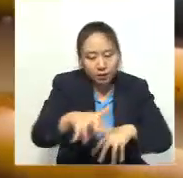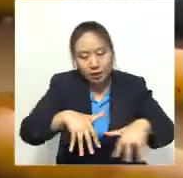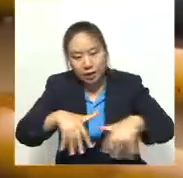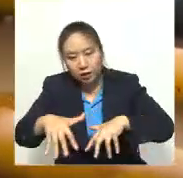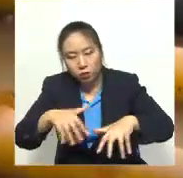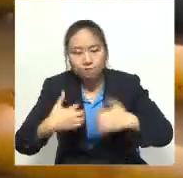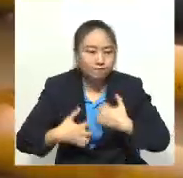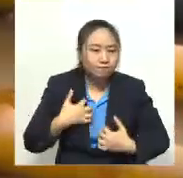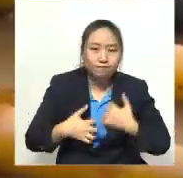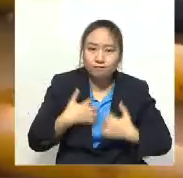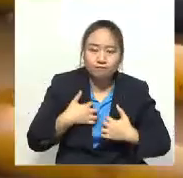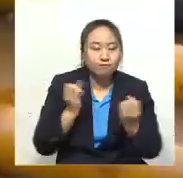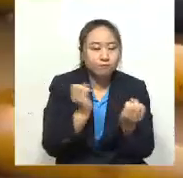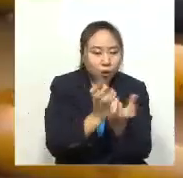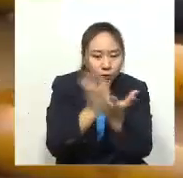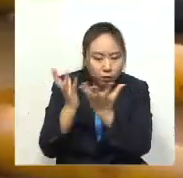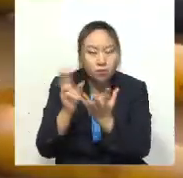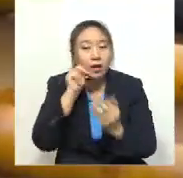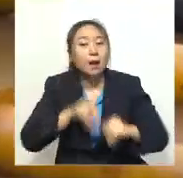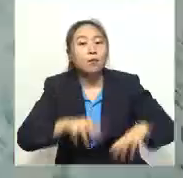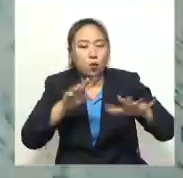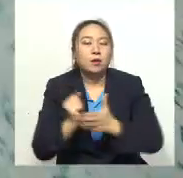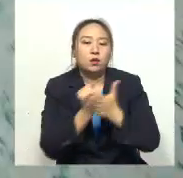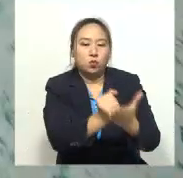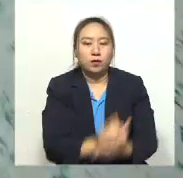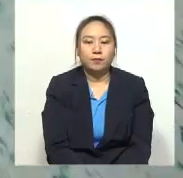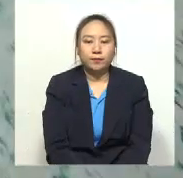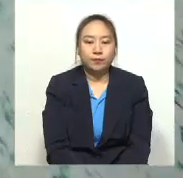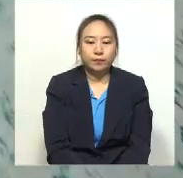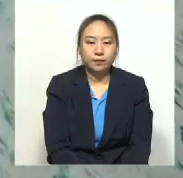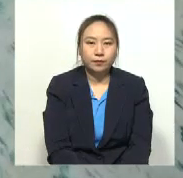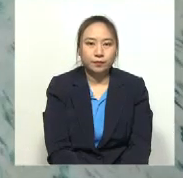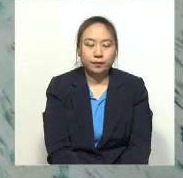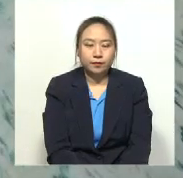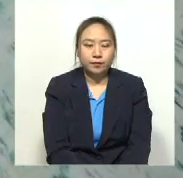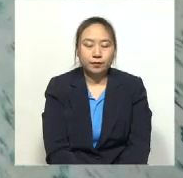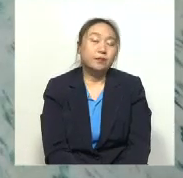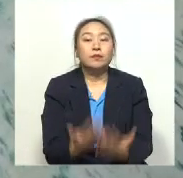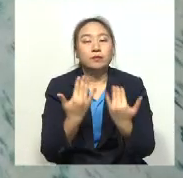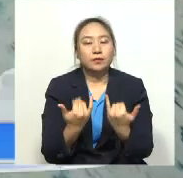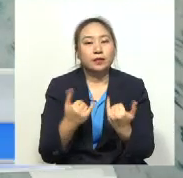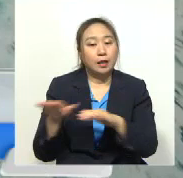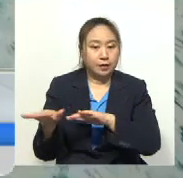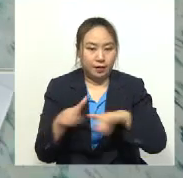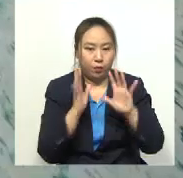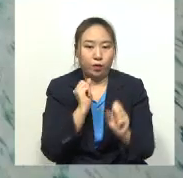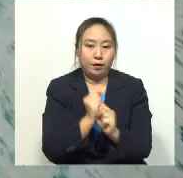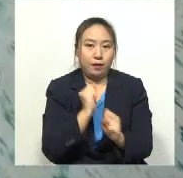ให้ความช่วยเหลือชาวบ้านที่ประสบอุทกภัยในครั้งนี้ ครับตอนนี้เรื่องของการจัดเตรียมกำลังพล